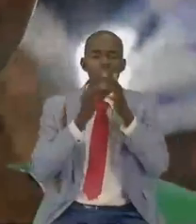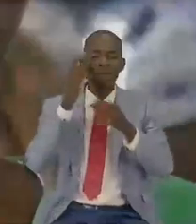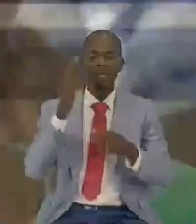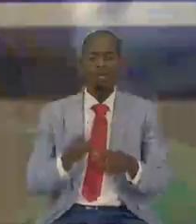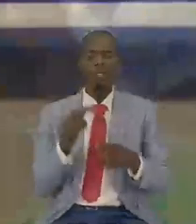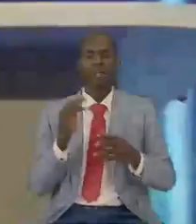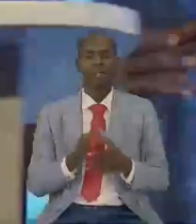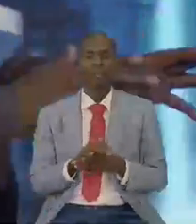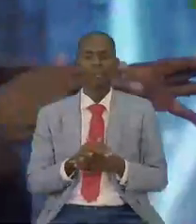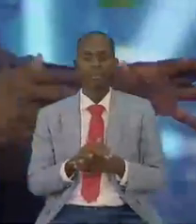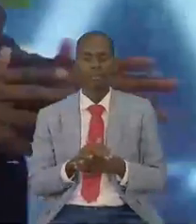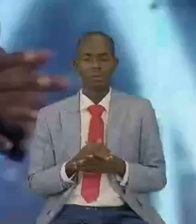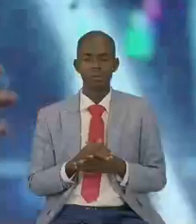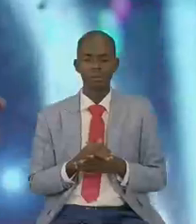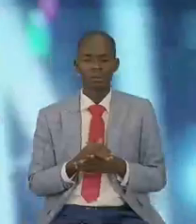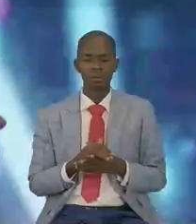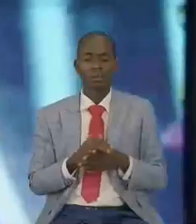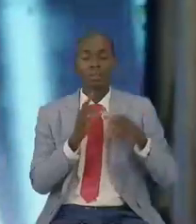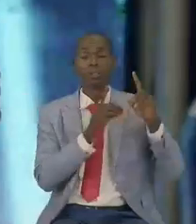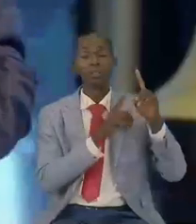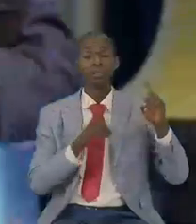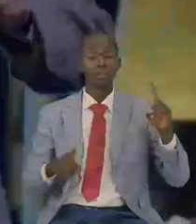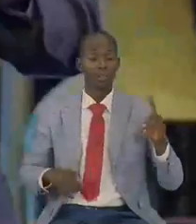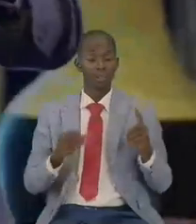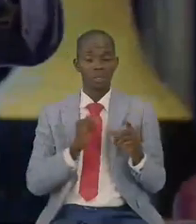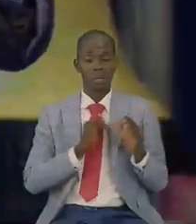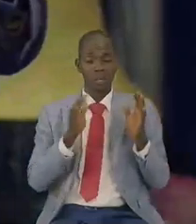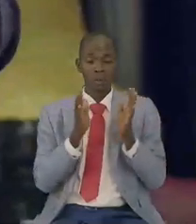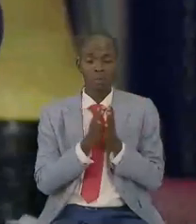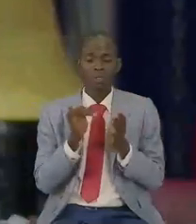Jésus. Seigneur, je prie que la